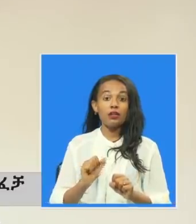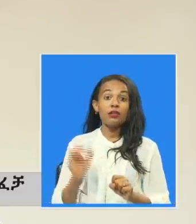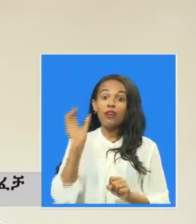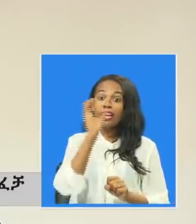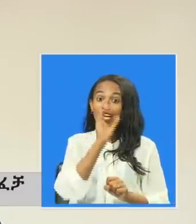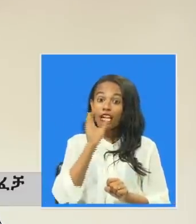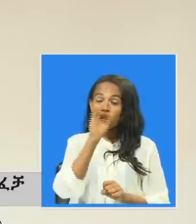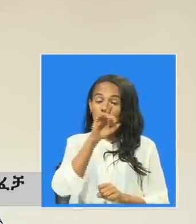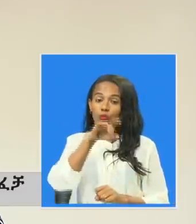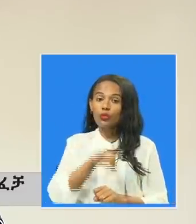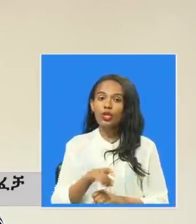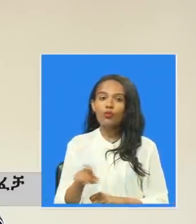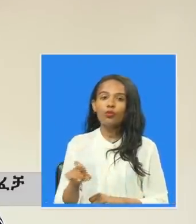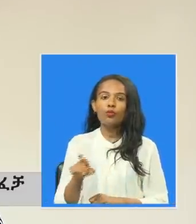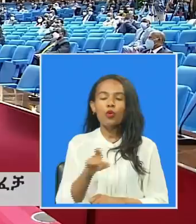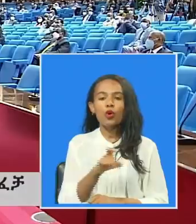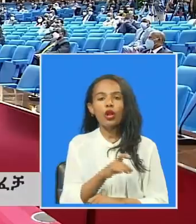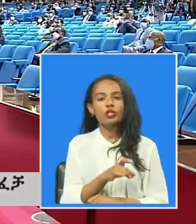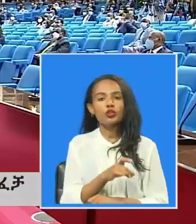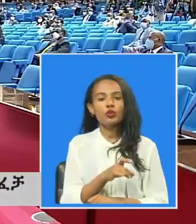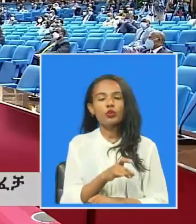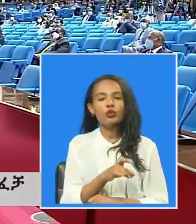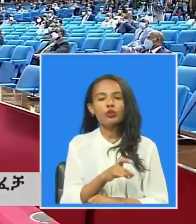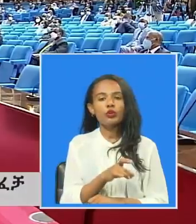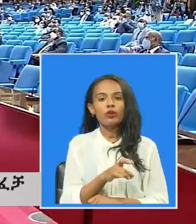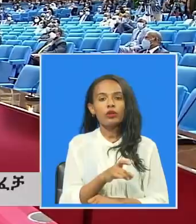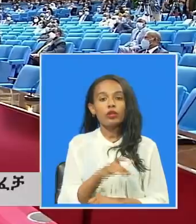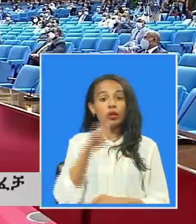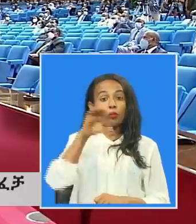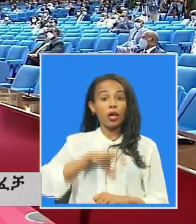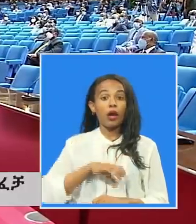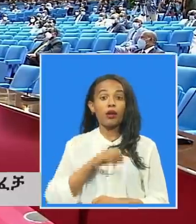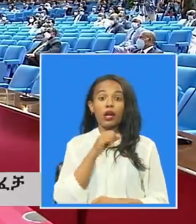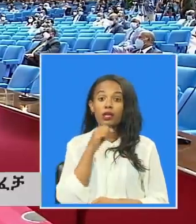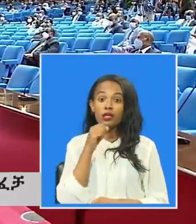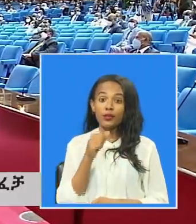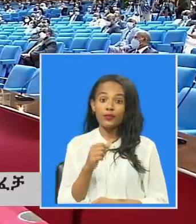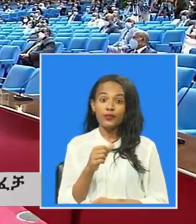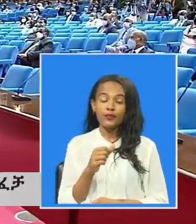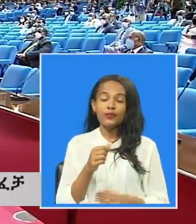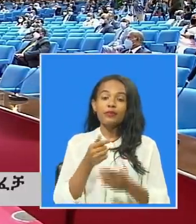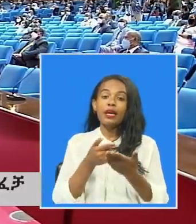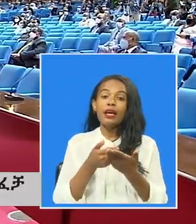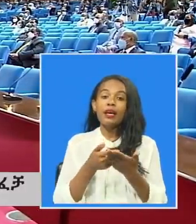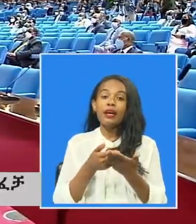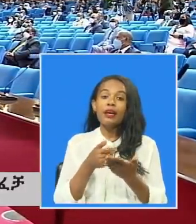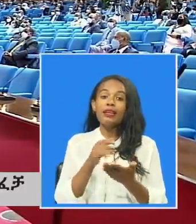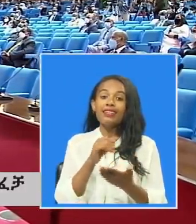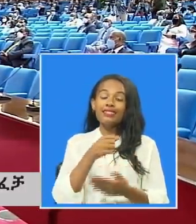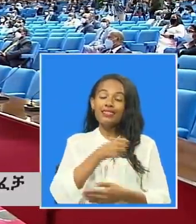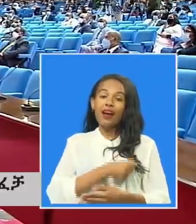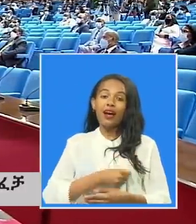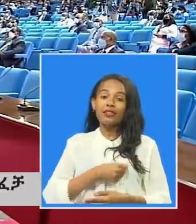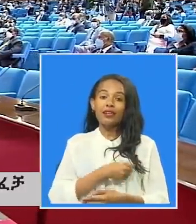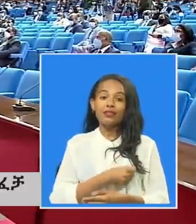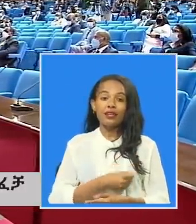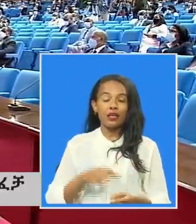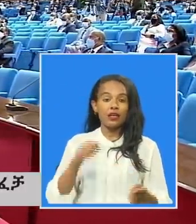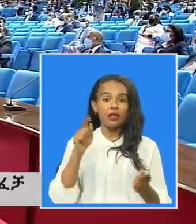ልንፈልግላቸው የሚገቡ መሆናቸውን የሚካድ አይደለም። እነዚህ አሳዛኝ